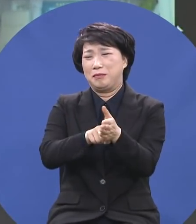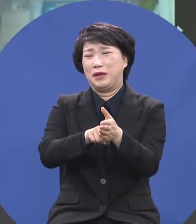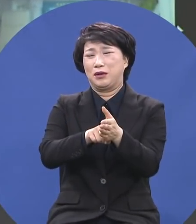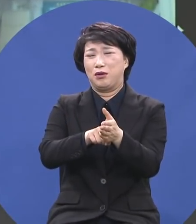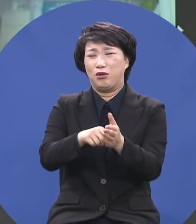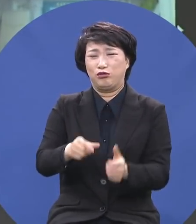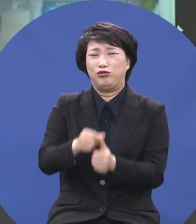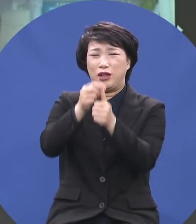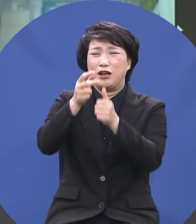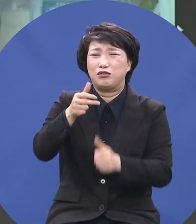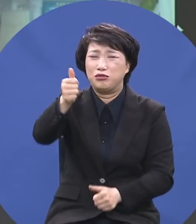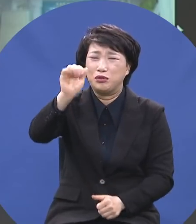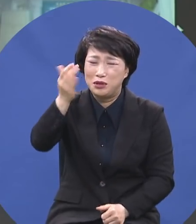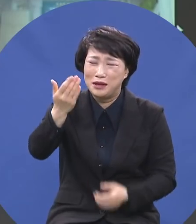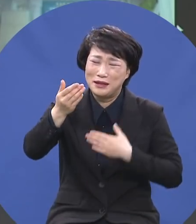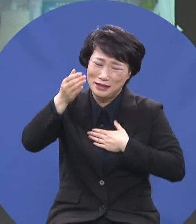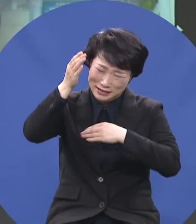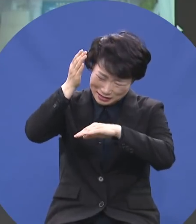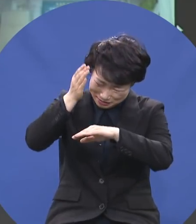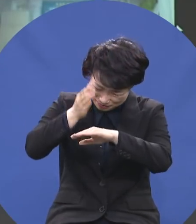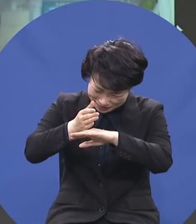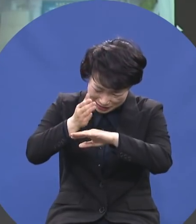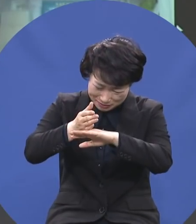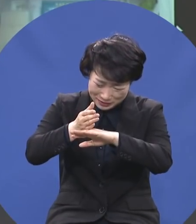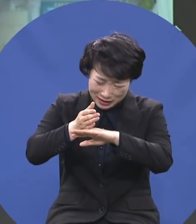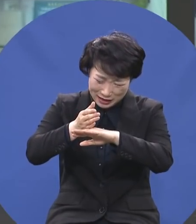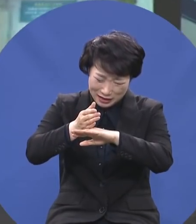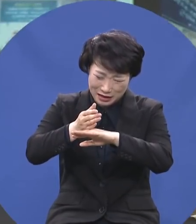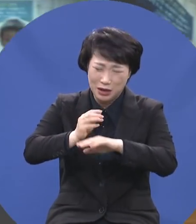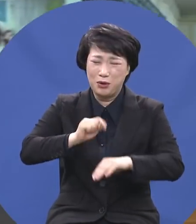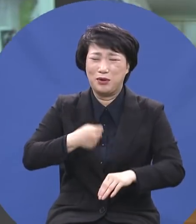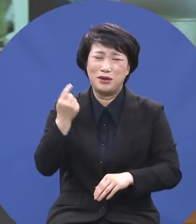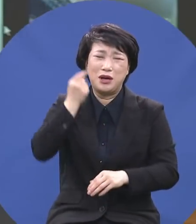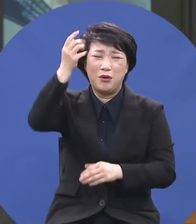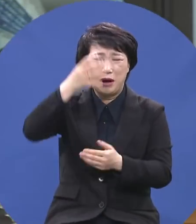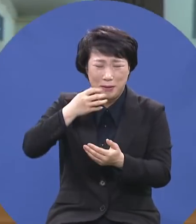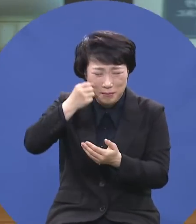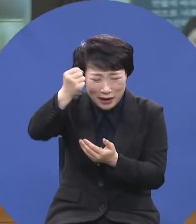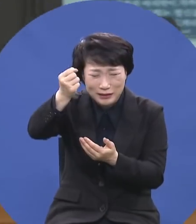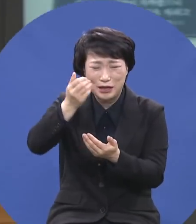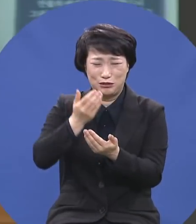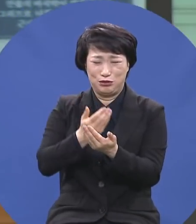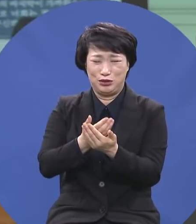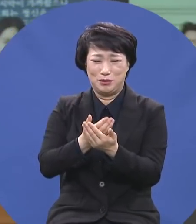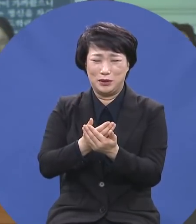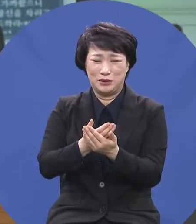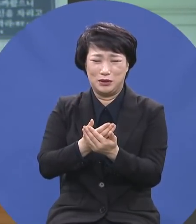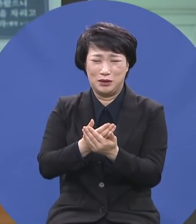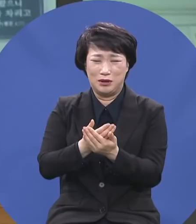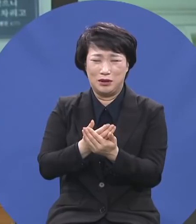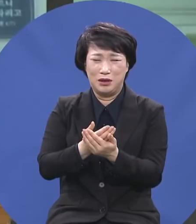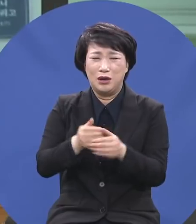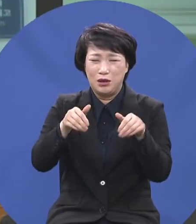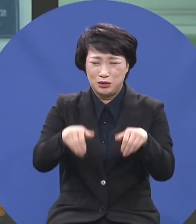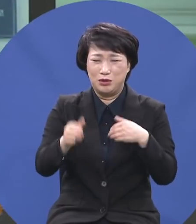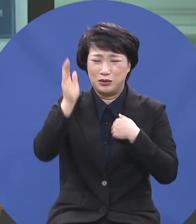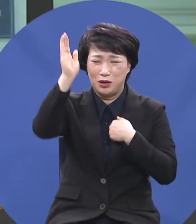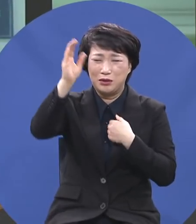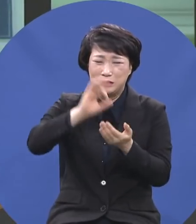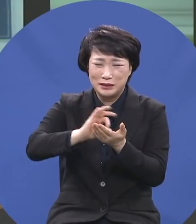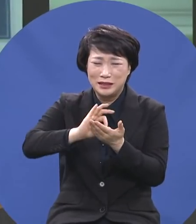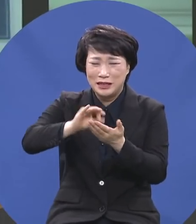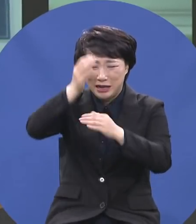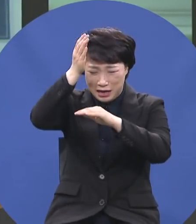믿고 구세주가 되심을 감사드립니다. 홀로 영광 받으시옵소서. 종을